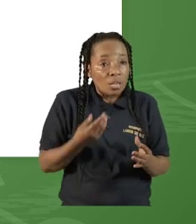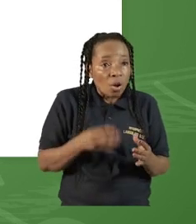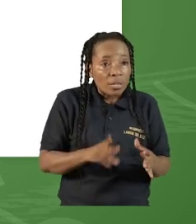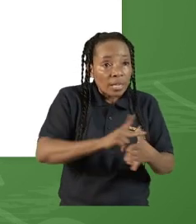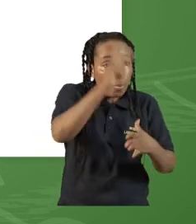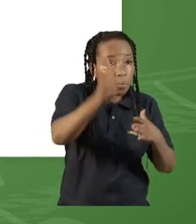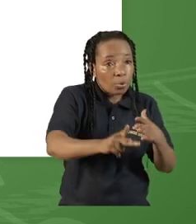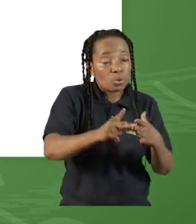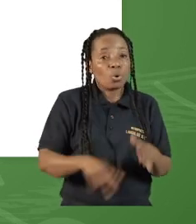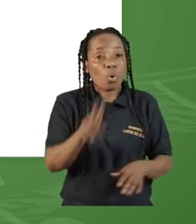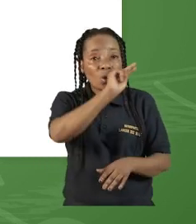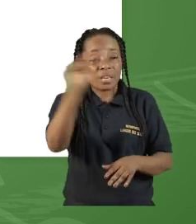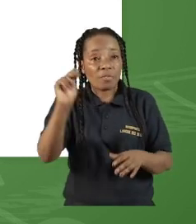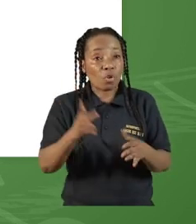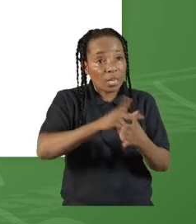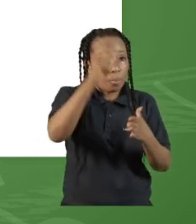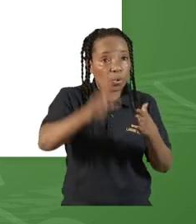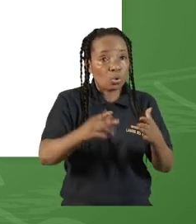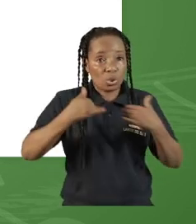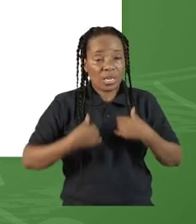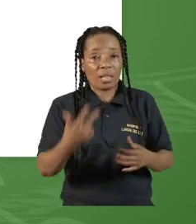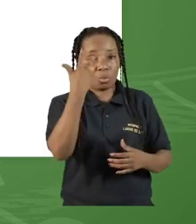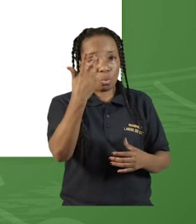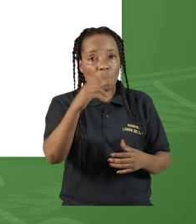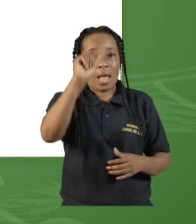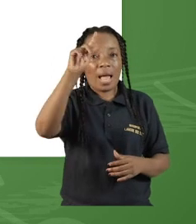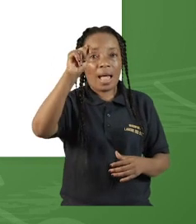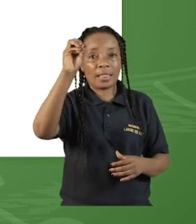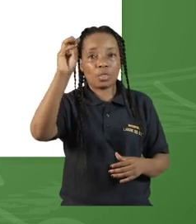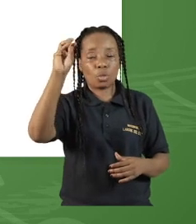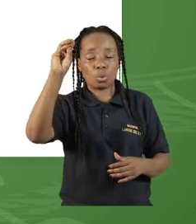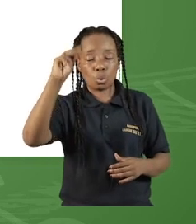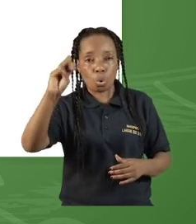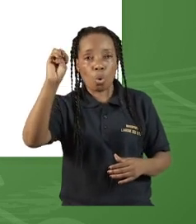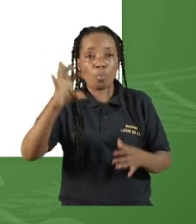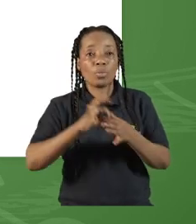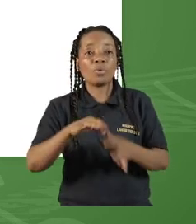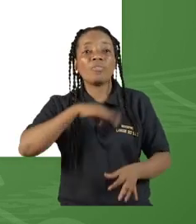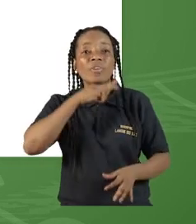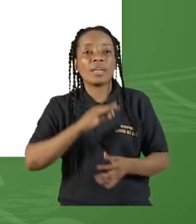donc ajouter le coefficient 3 à côté de la formule Fe.